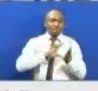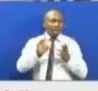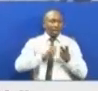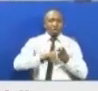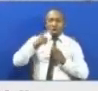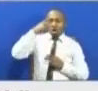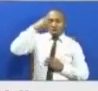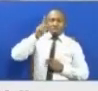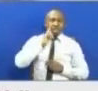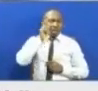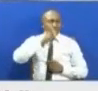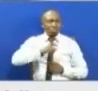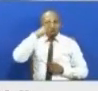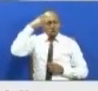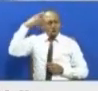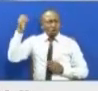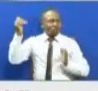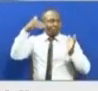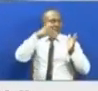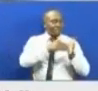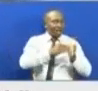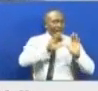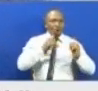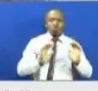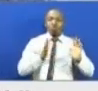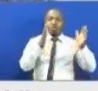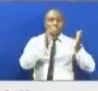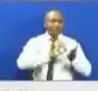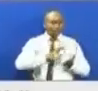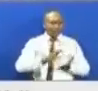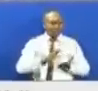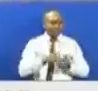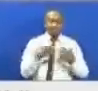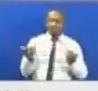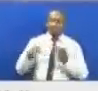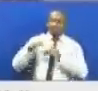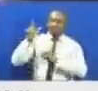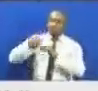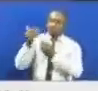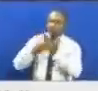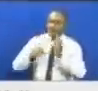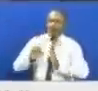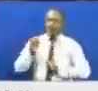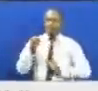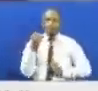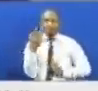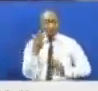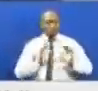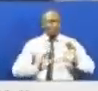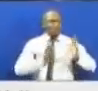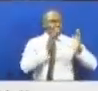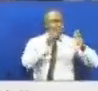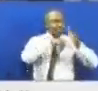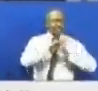karibu kila Mtanzania kufika au kuishi hapa. Zaidi ya wakazi milioni 5 wanakadiriwa kuishi ndani ya jiji